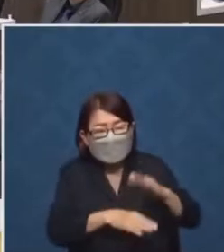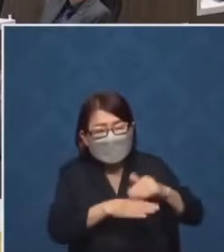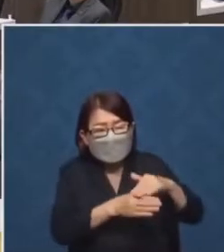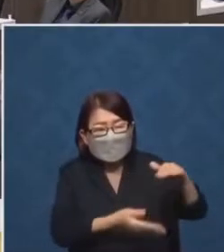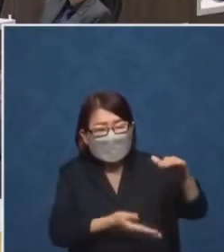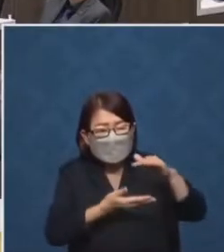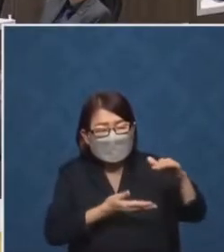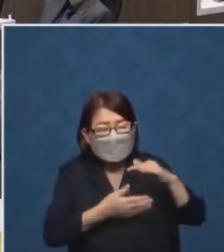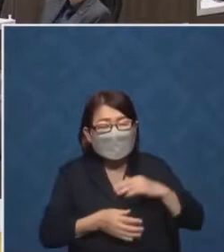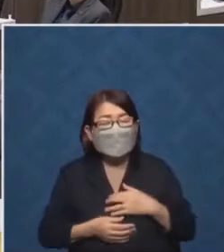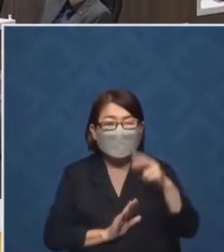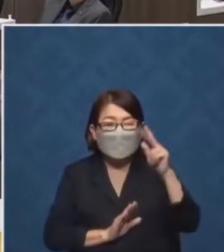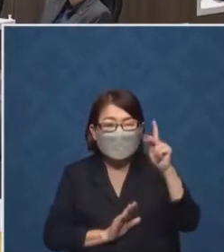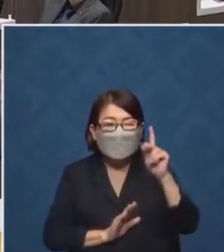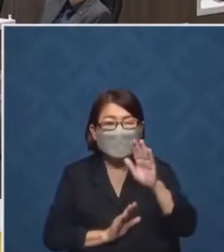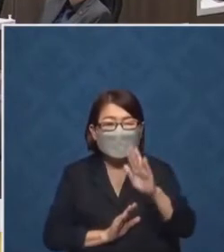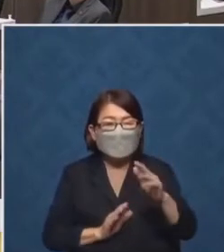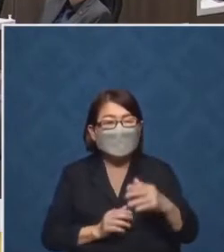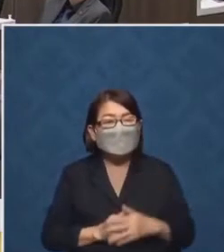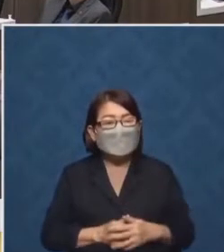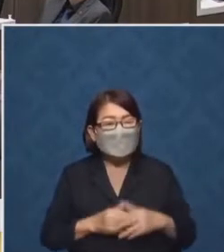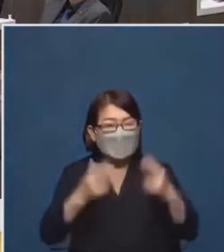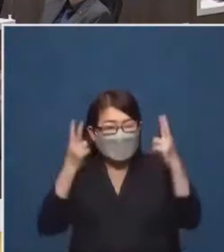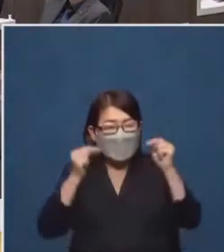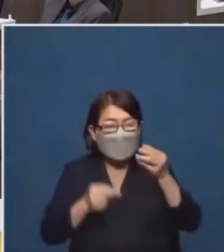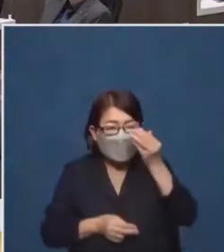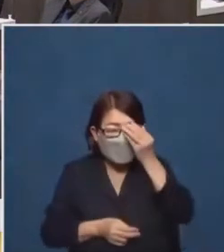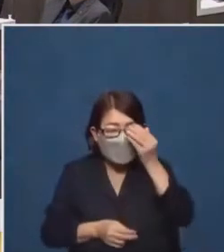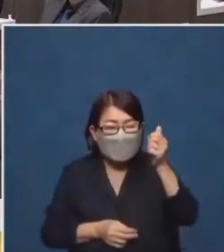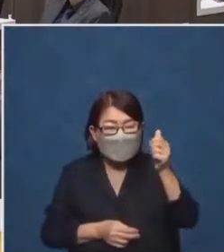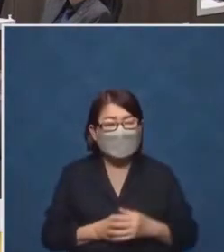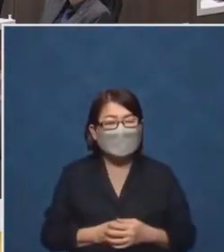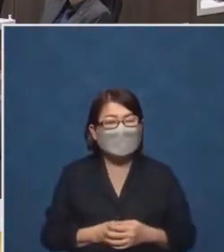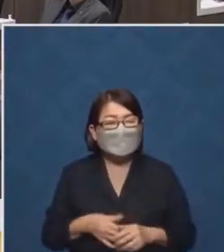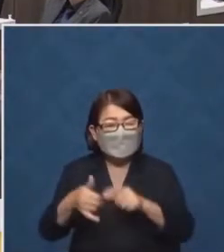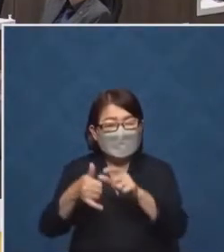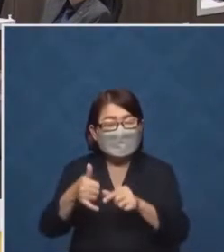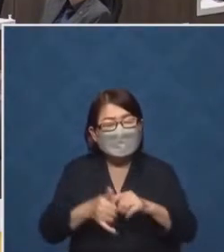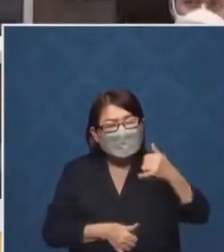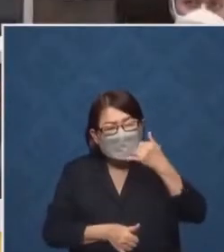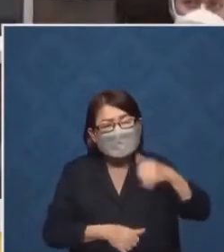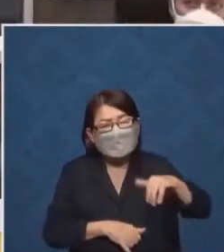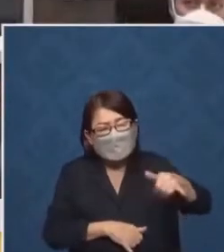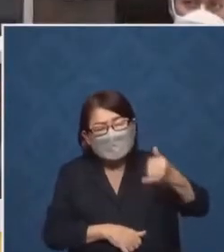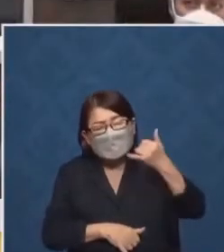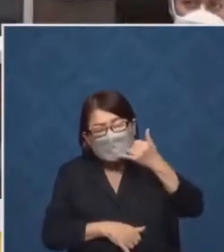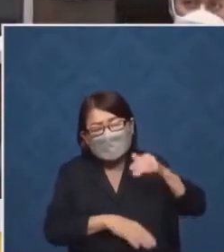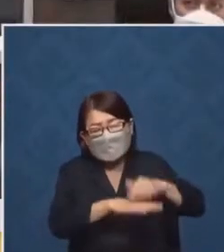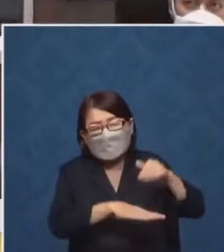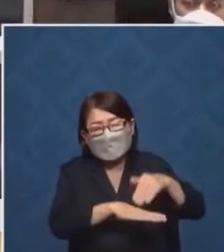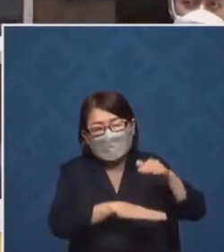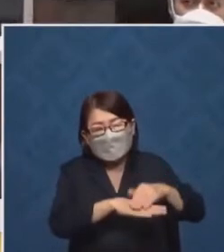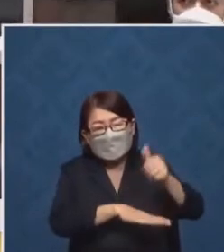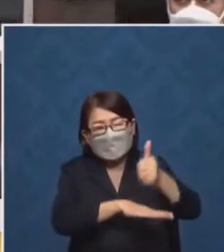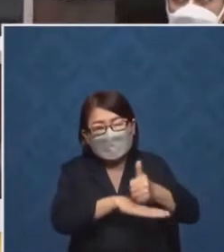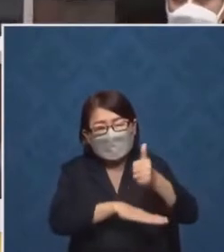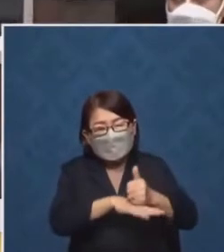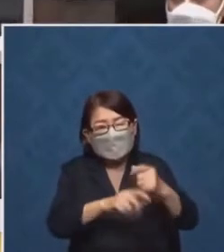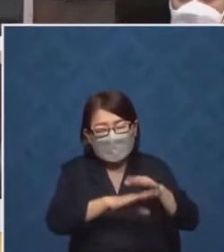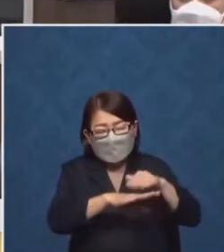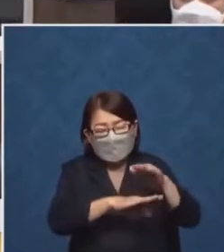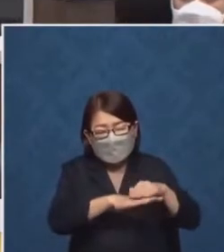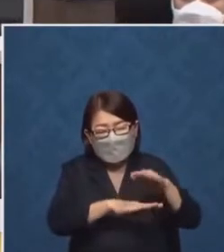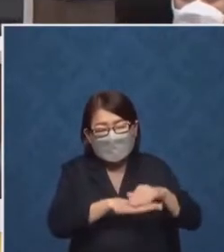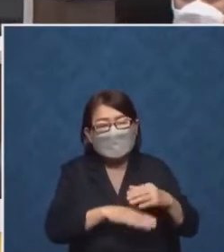รัฐบาลททำเต็ที่เป็แบนี้ครันายกรัฐมัตรีอสาเอลเบนเจมิเทินยาหูโทรตามหา CEO ของ Pfizer มากกา 30